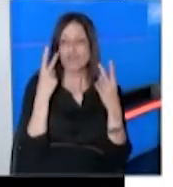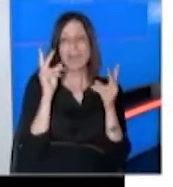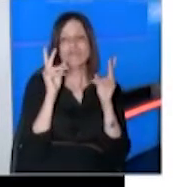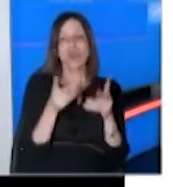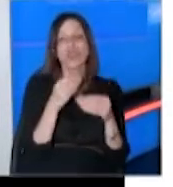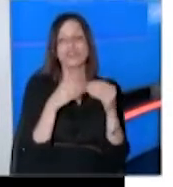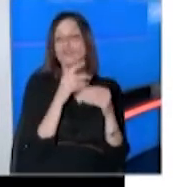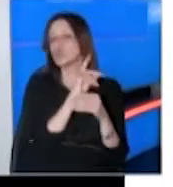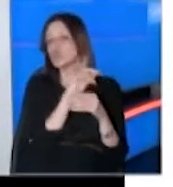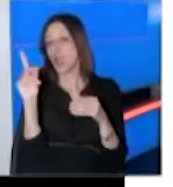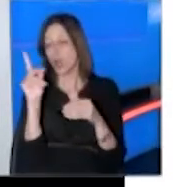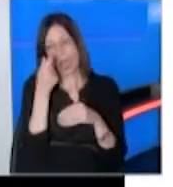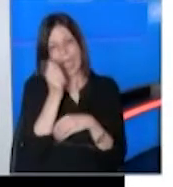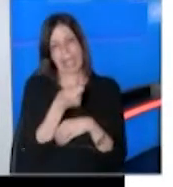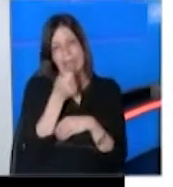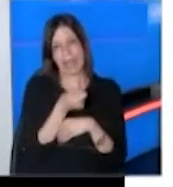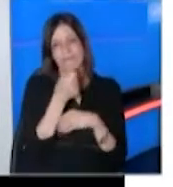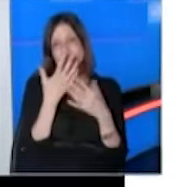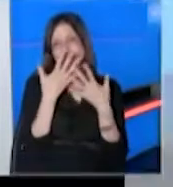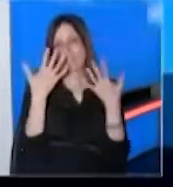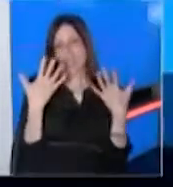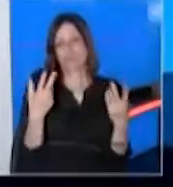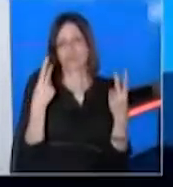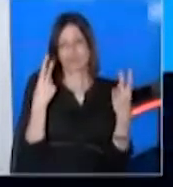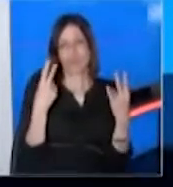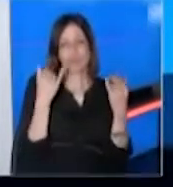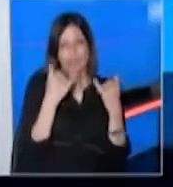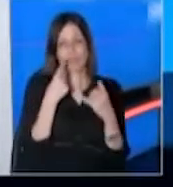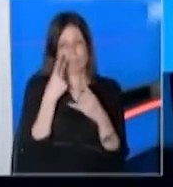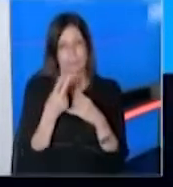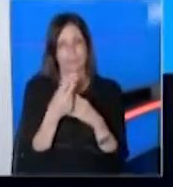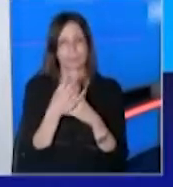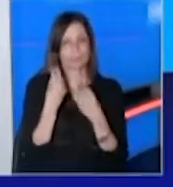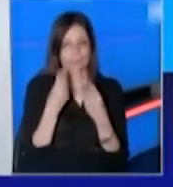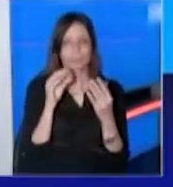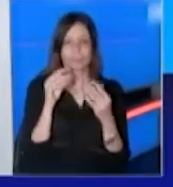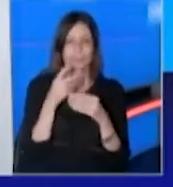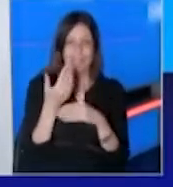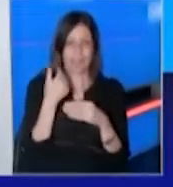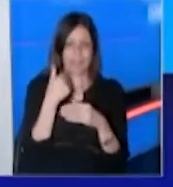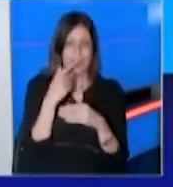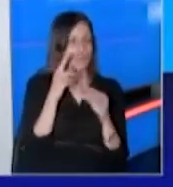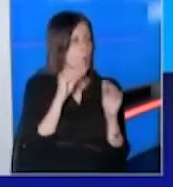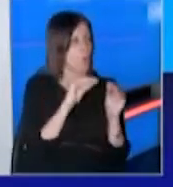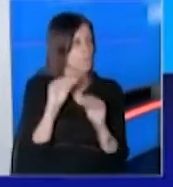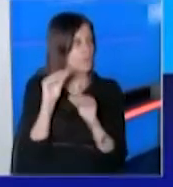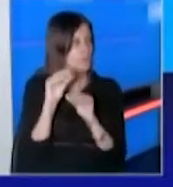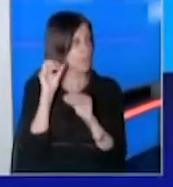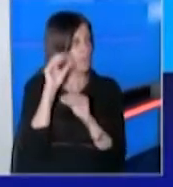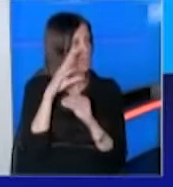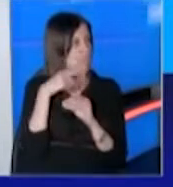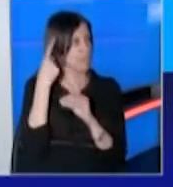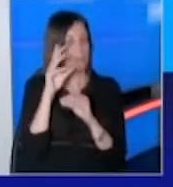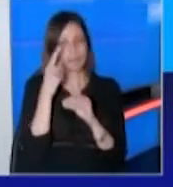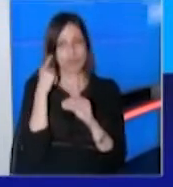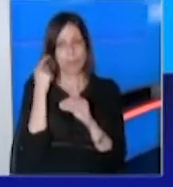לשימוש שאינו חקלאי התרחבה דרסטית, ועכשיו אנחנו נראה את ה... אז פה רגע, פה שנייה, לפני שאתם אומרים לשקף הבא, כל מה